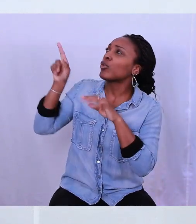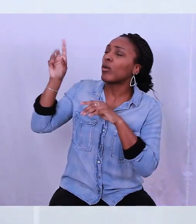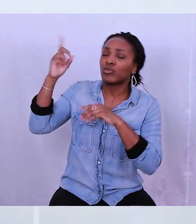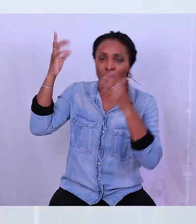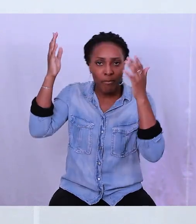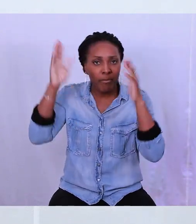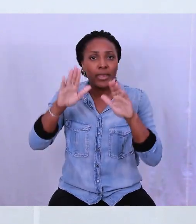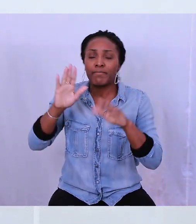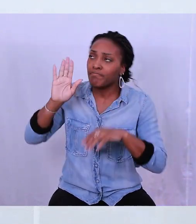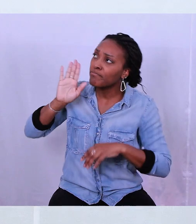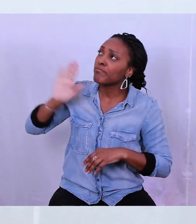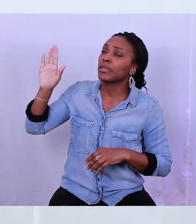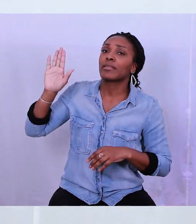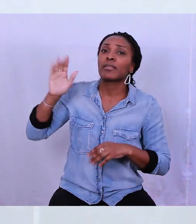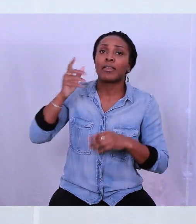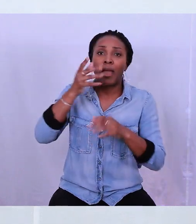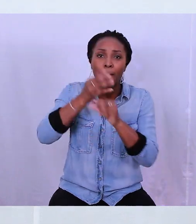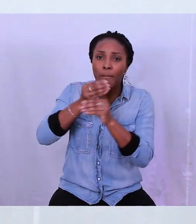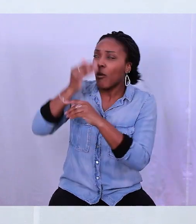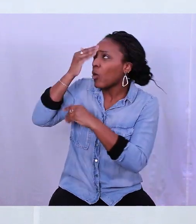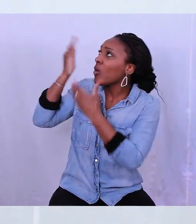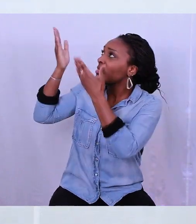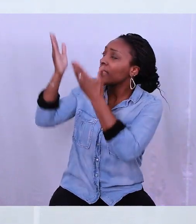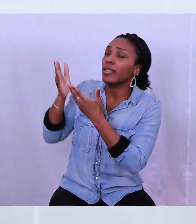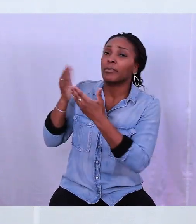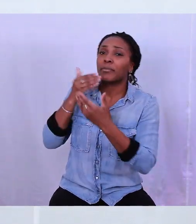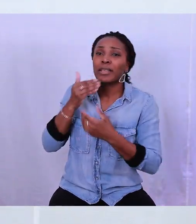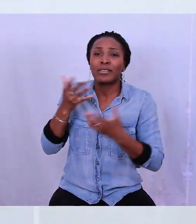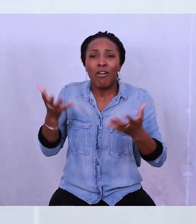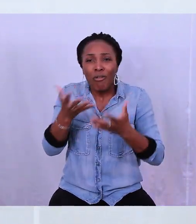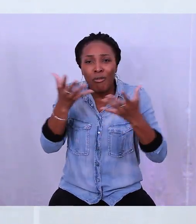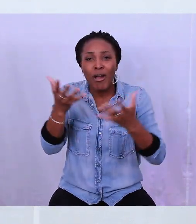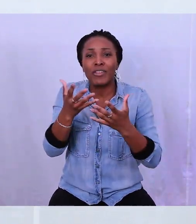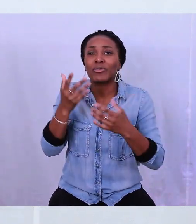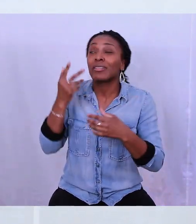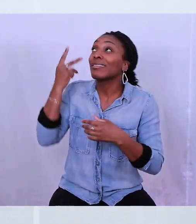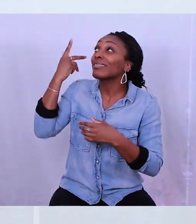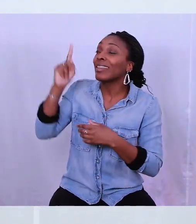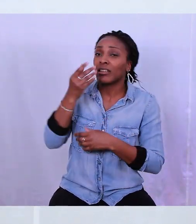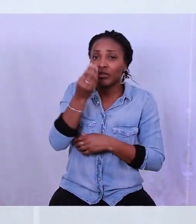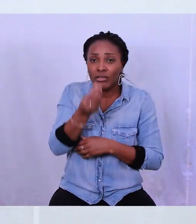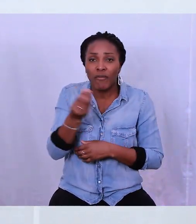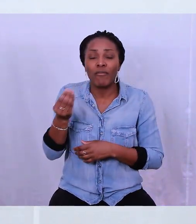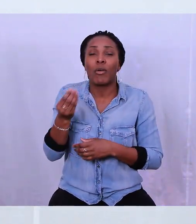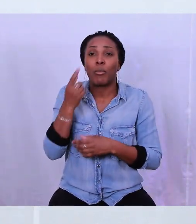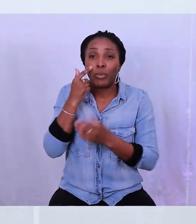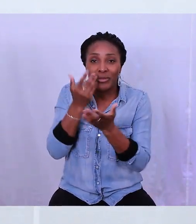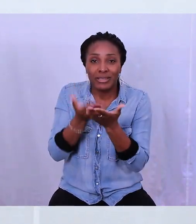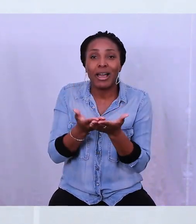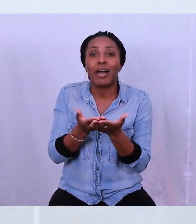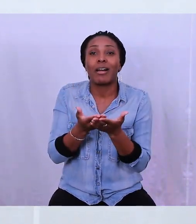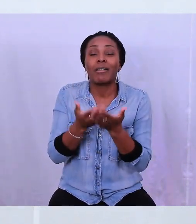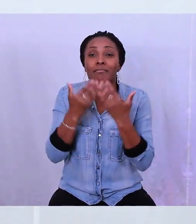connaître. Gloire à toi, Seigneur. Merci d'encourager encore aujourd'hui tes enfants dans cette direction.